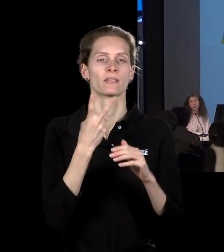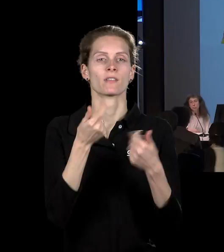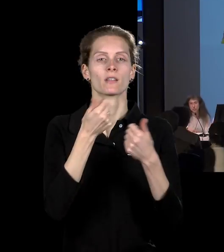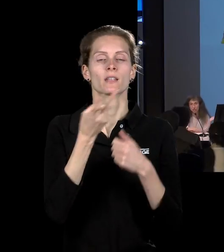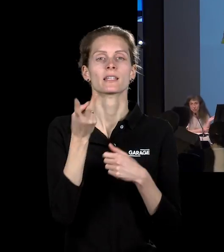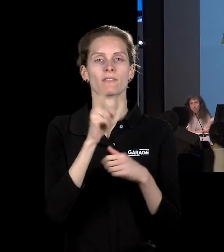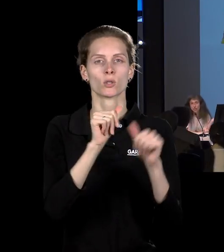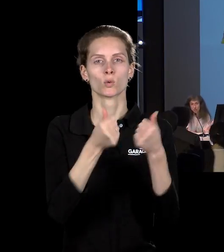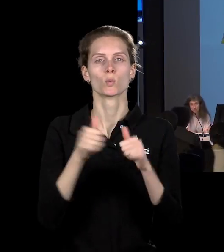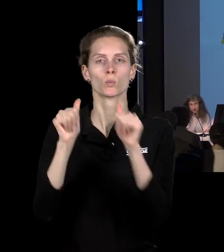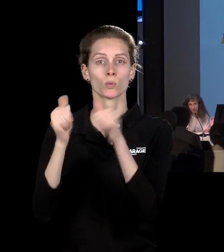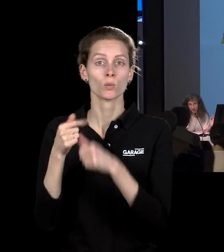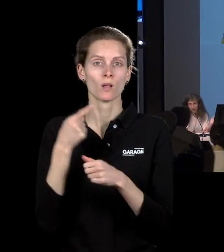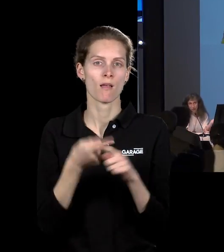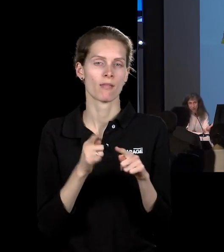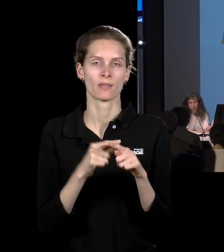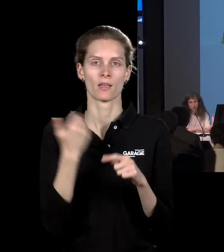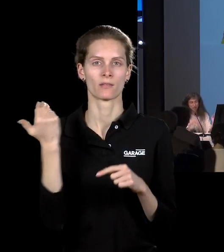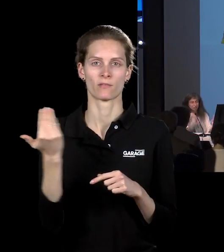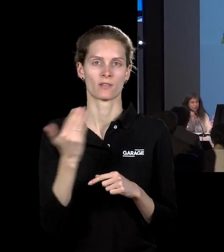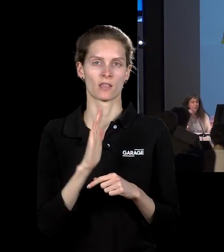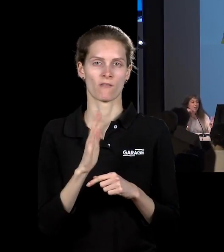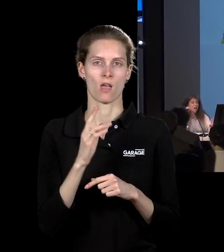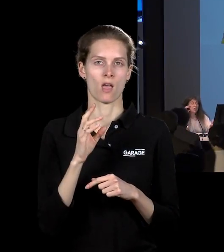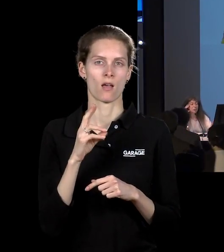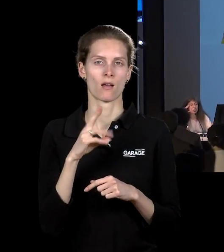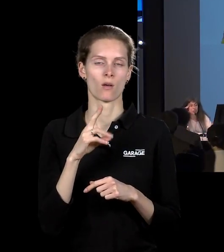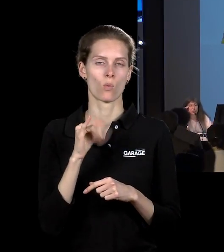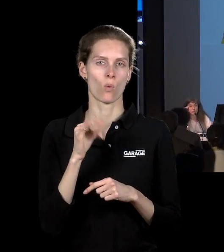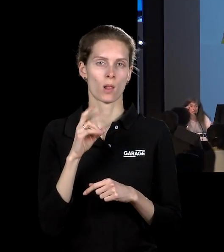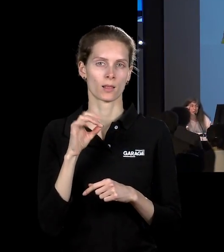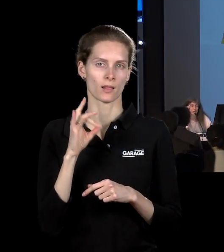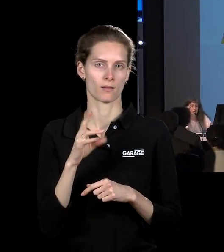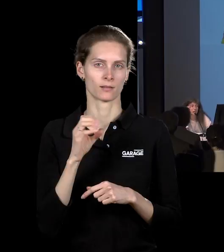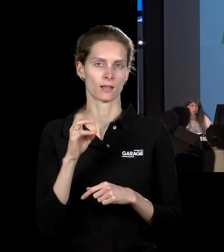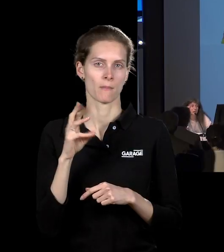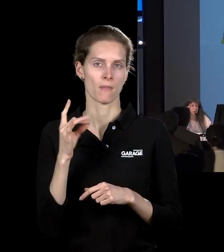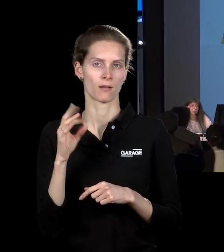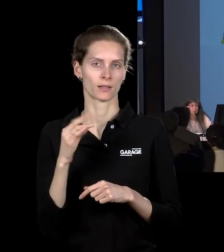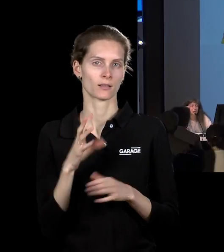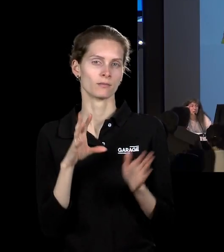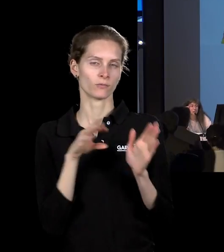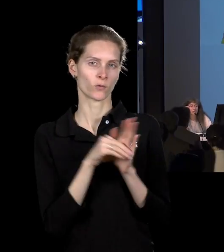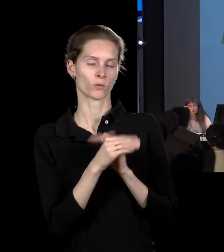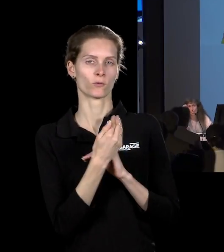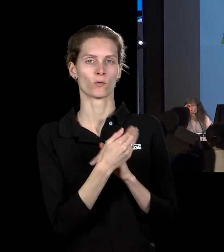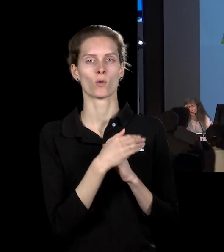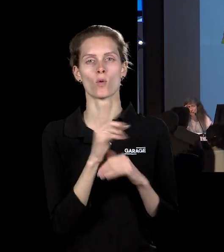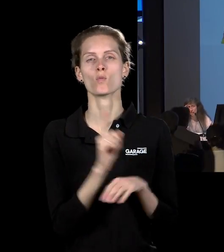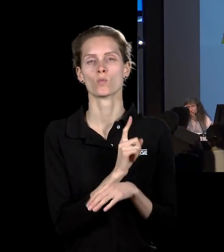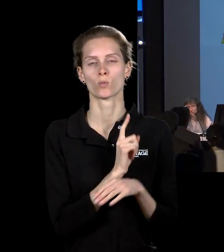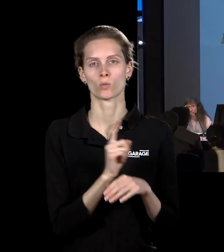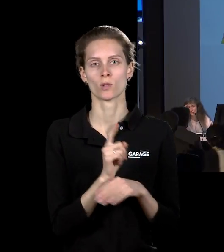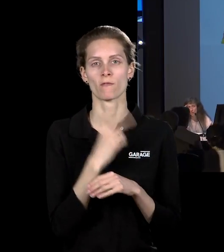просто музей, часть музейной экспозиции, где этот стул представлен. Трон, как бы такой, и стул, в общем, на который, по-моему, не очень